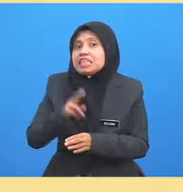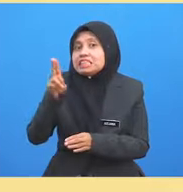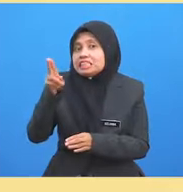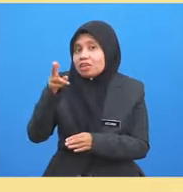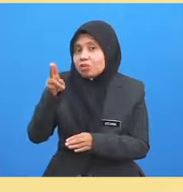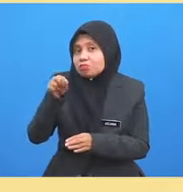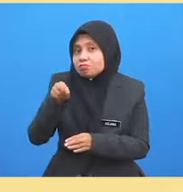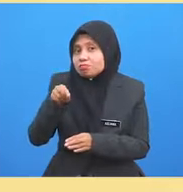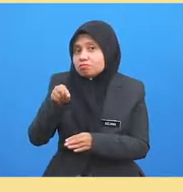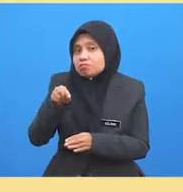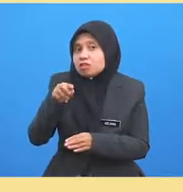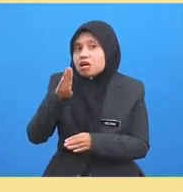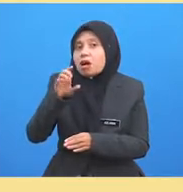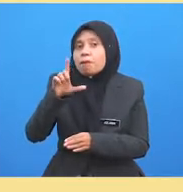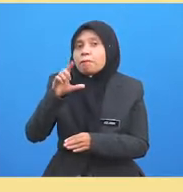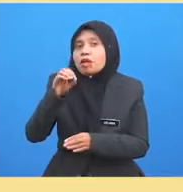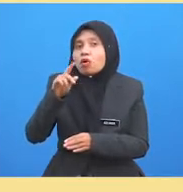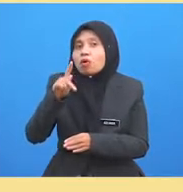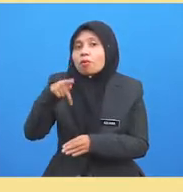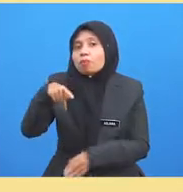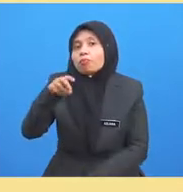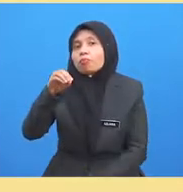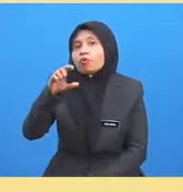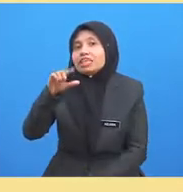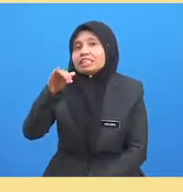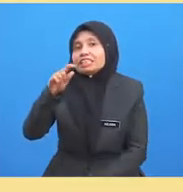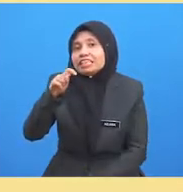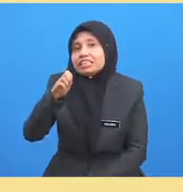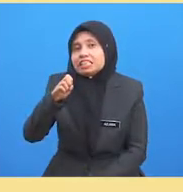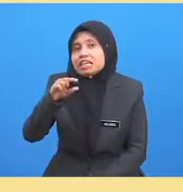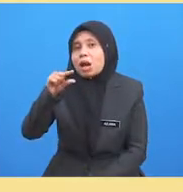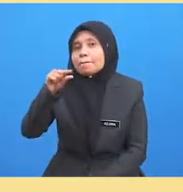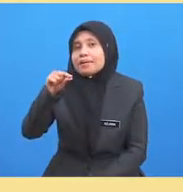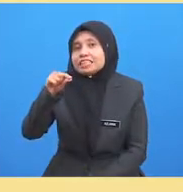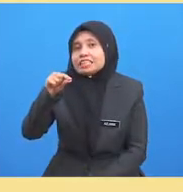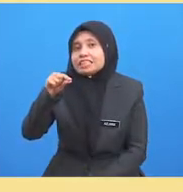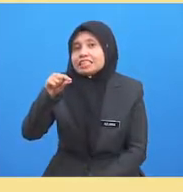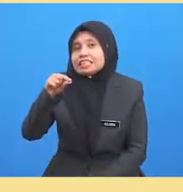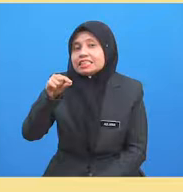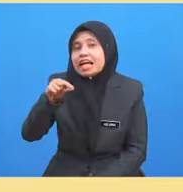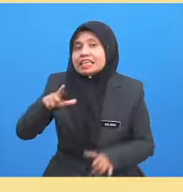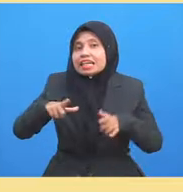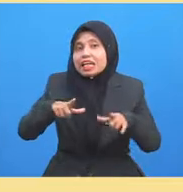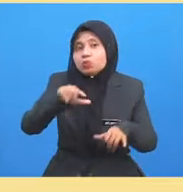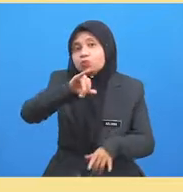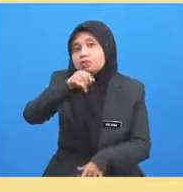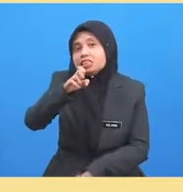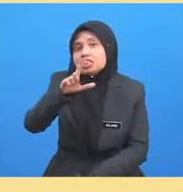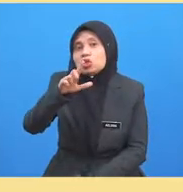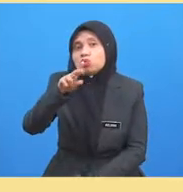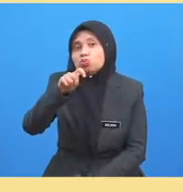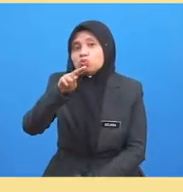pohon hijau, blok polistirena, plaster operis dan kayu jelutong.